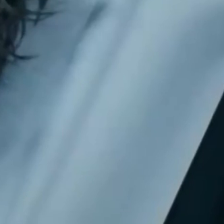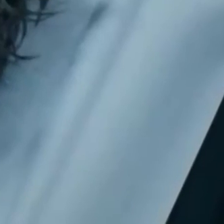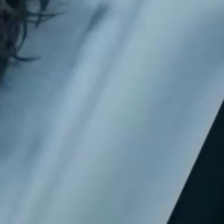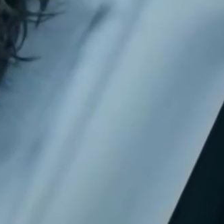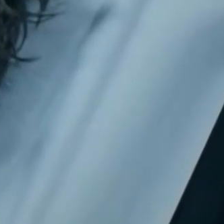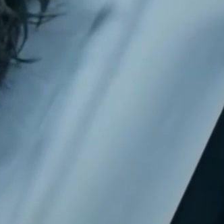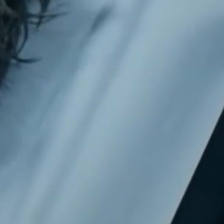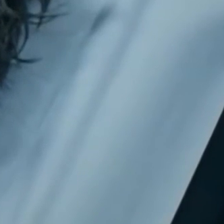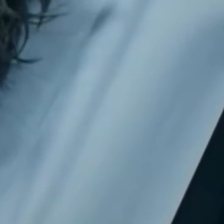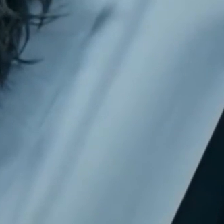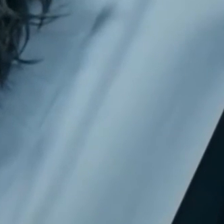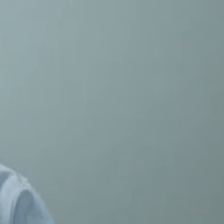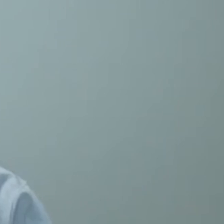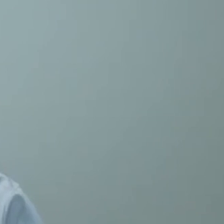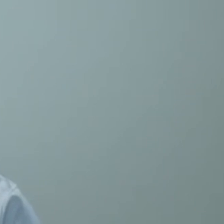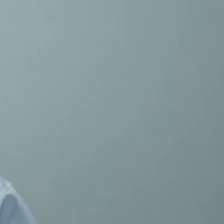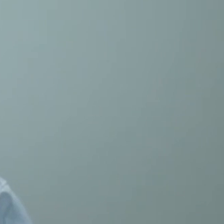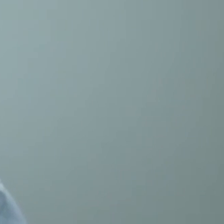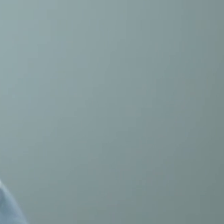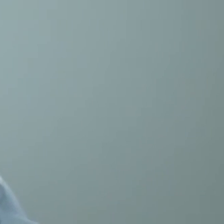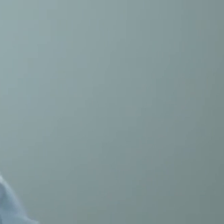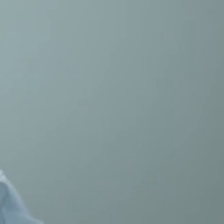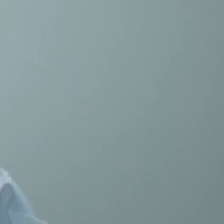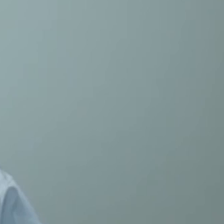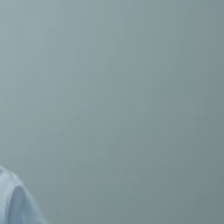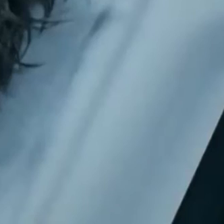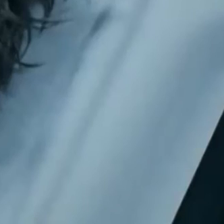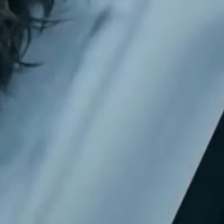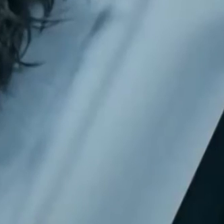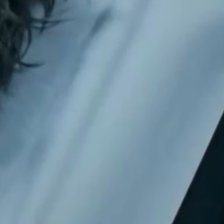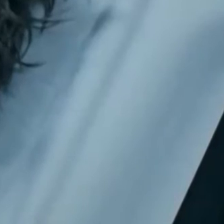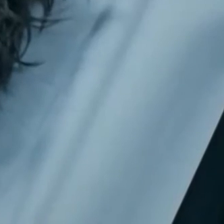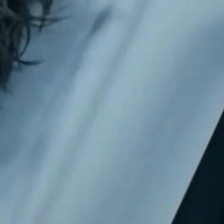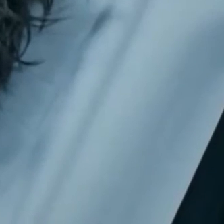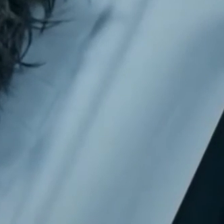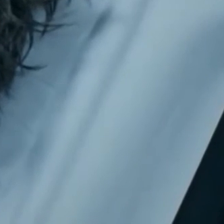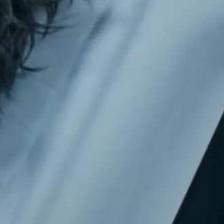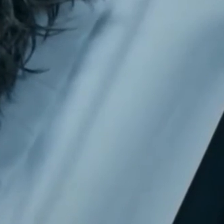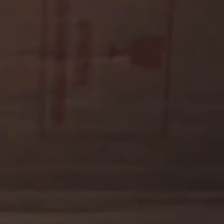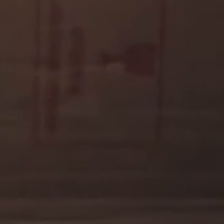askıya astı. Martin'e gülümseyip onu rahatlatıyor. Martin de gülümsedi.